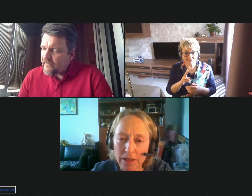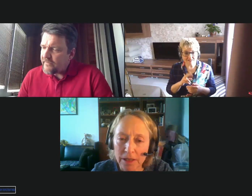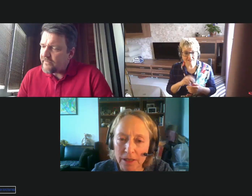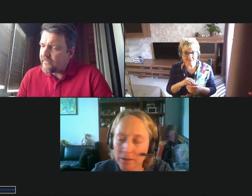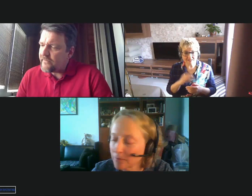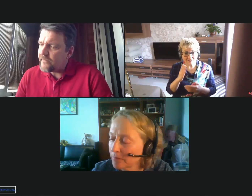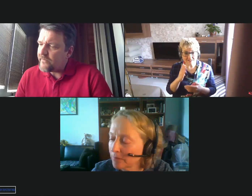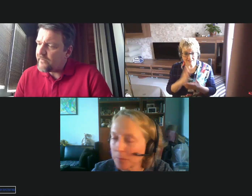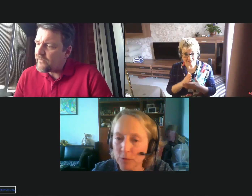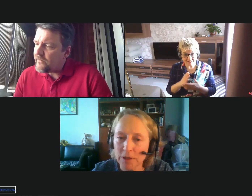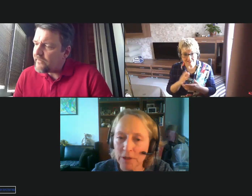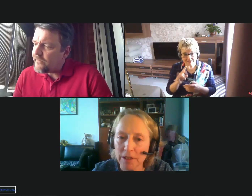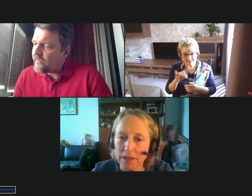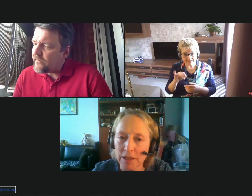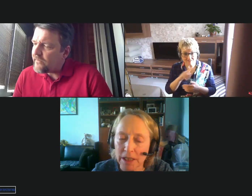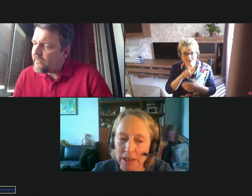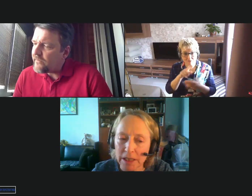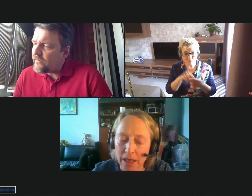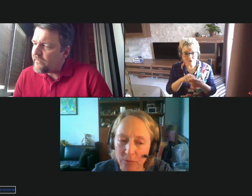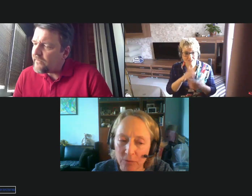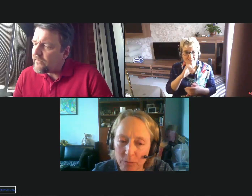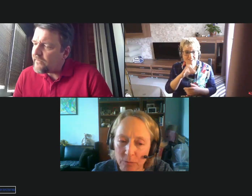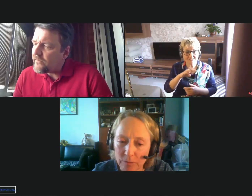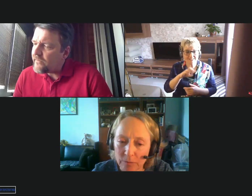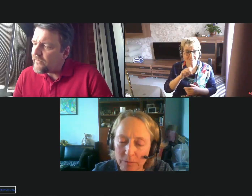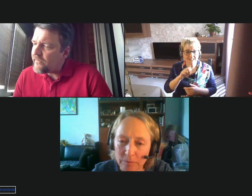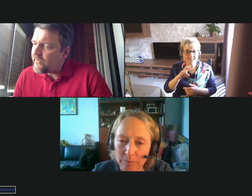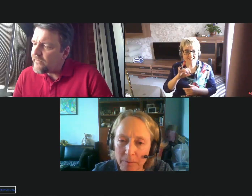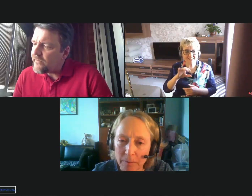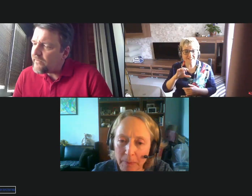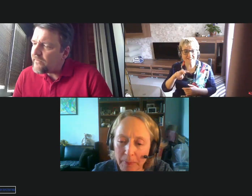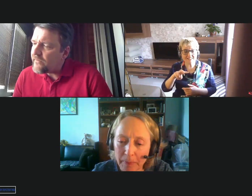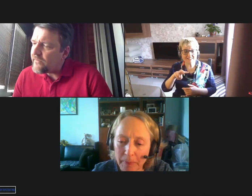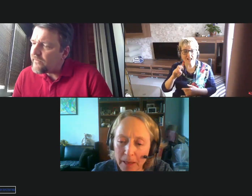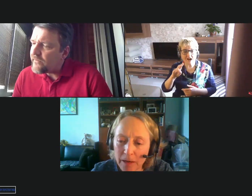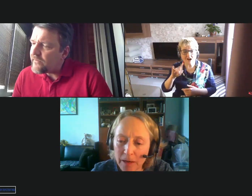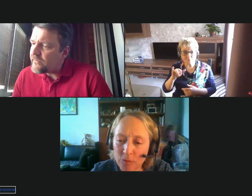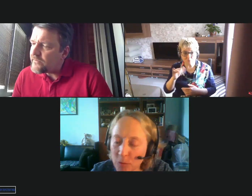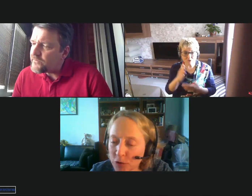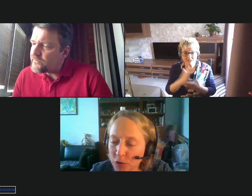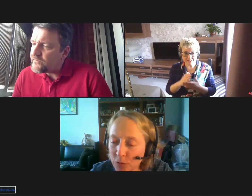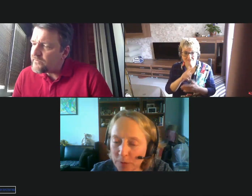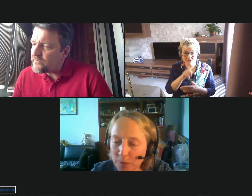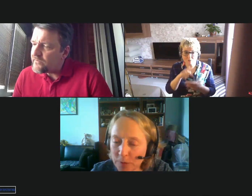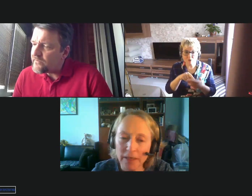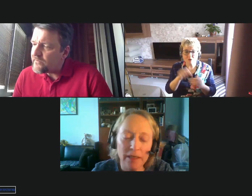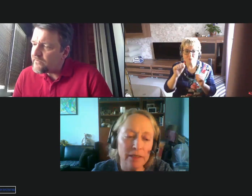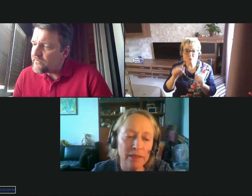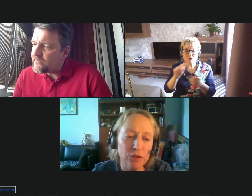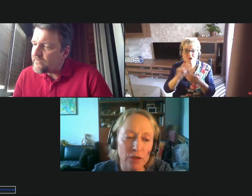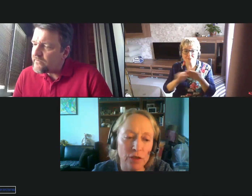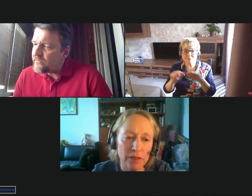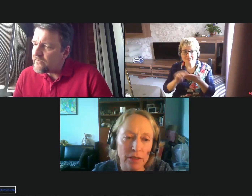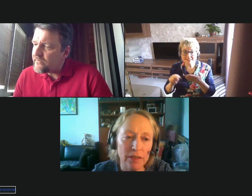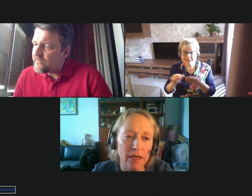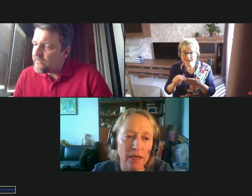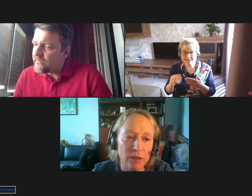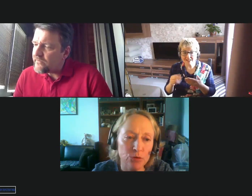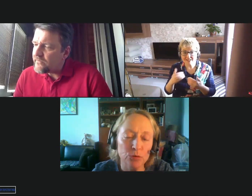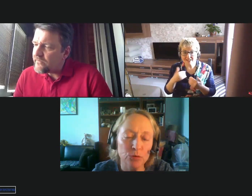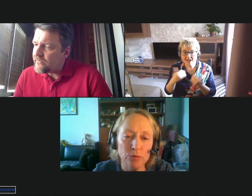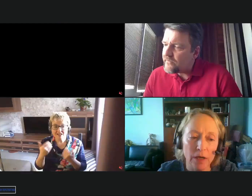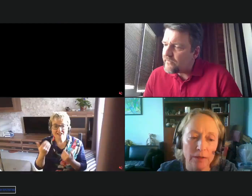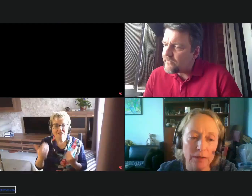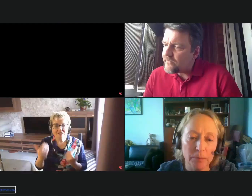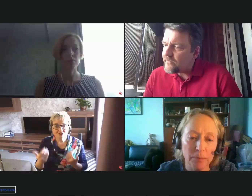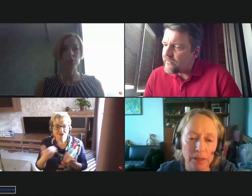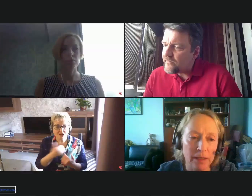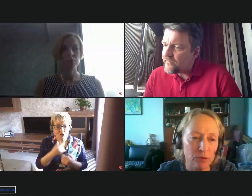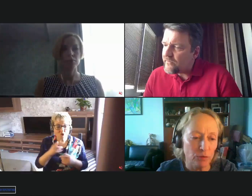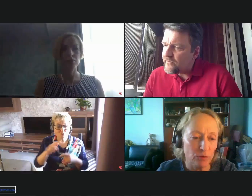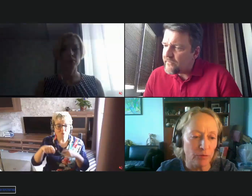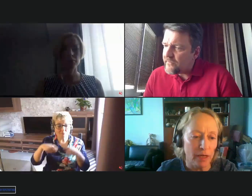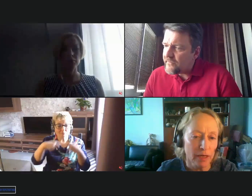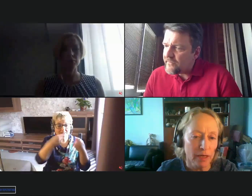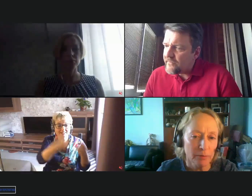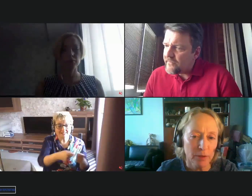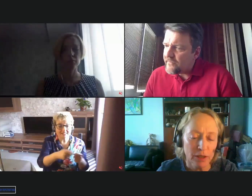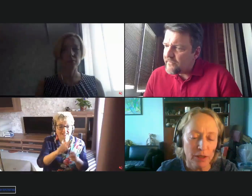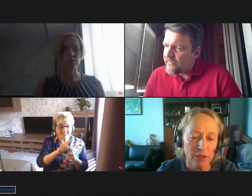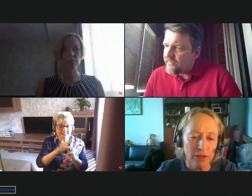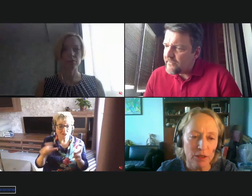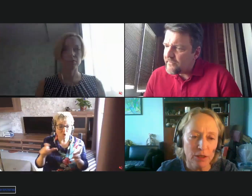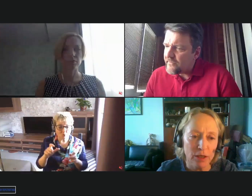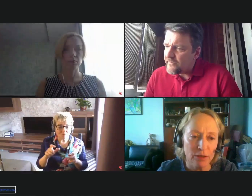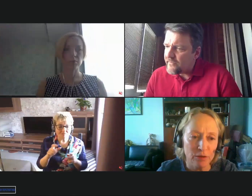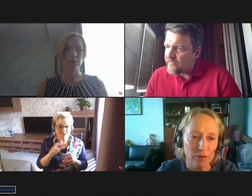Есть ли вопросы к Станиславу? Вы можете писать, я сейчас тогда хочу передать слово.